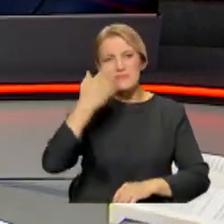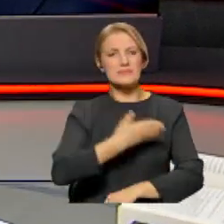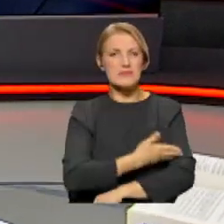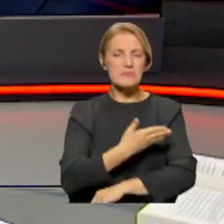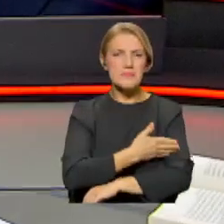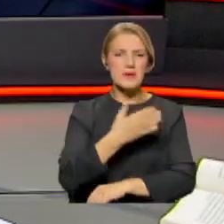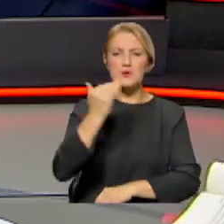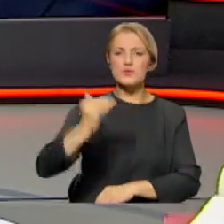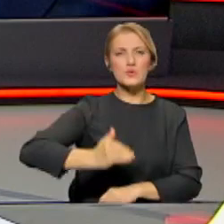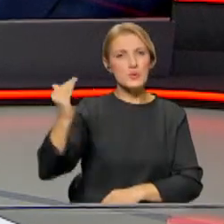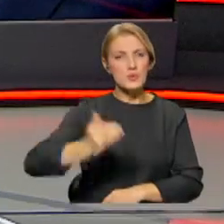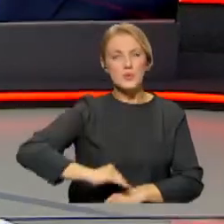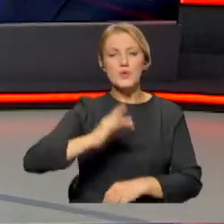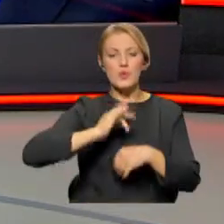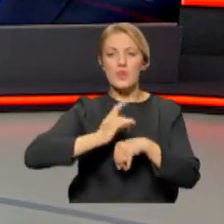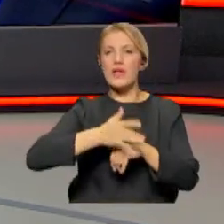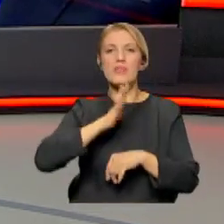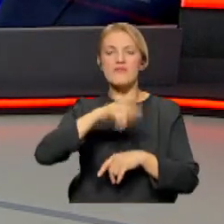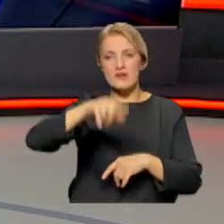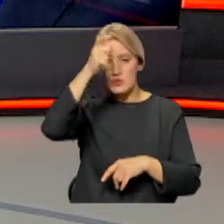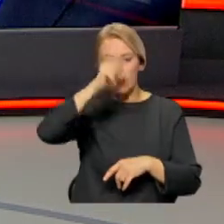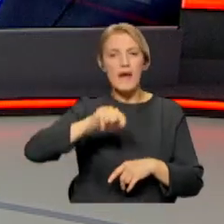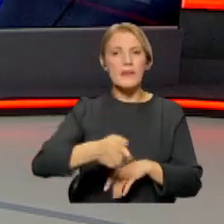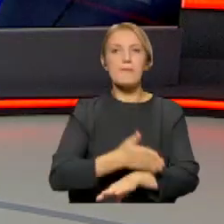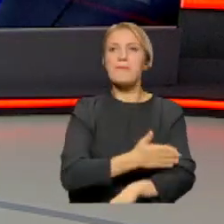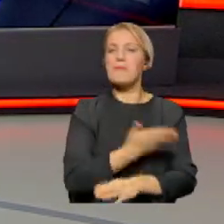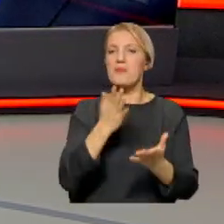ucuzlar ürettiğini ucuzlar ülkede ne varsa ne Yoksa buradan bir yere varır